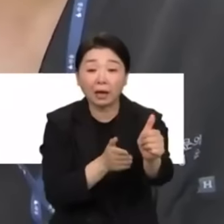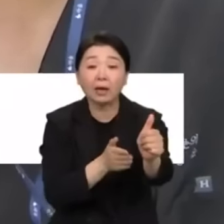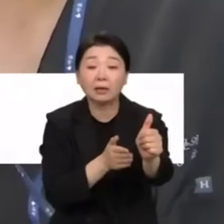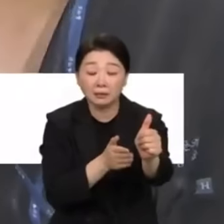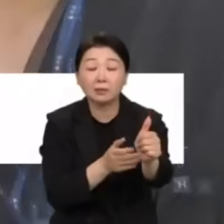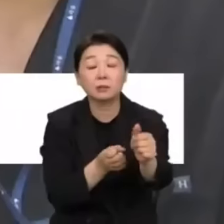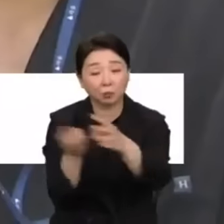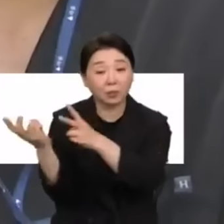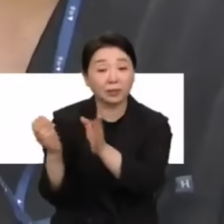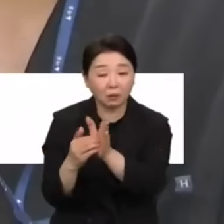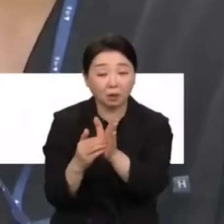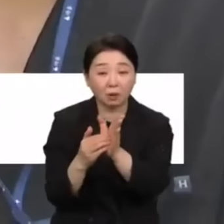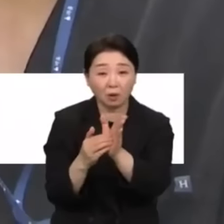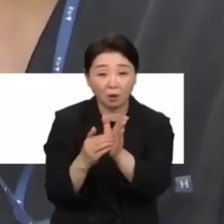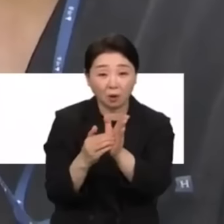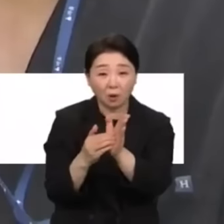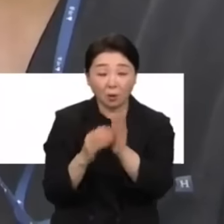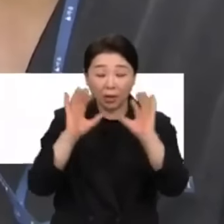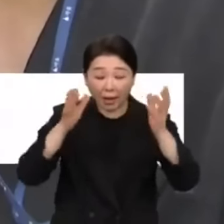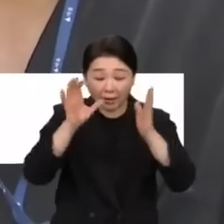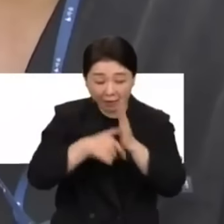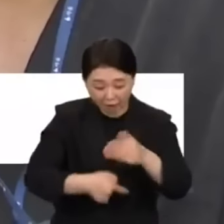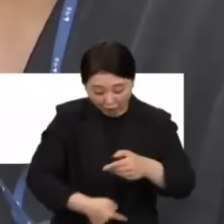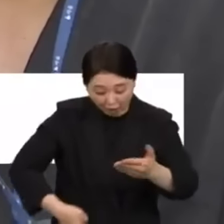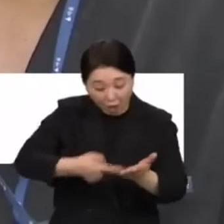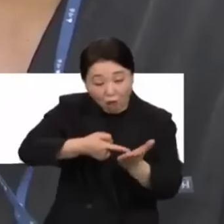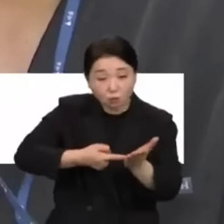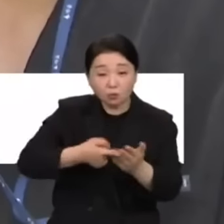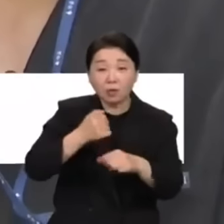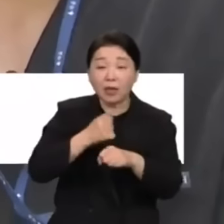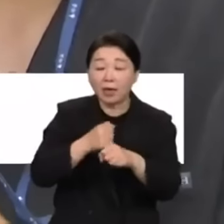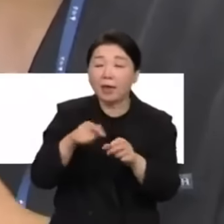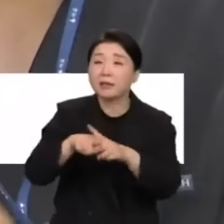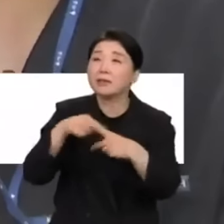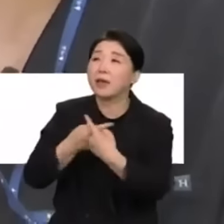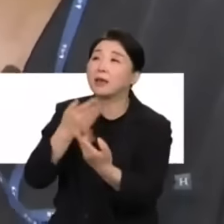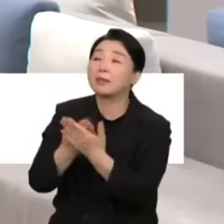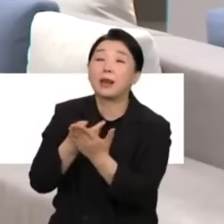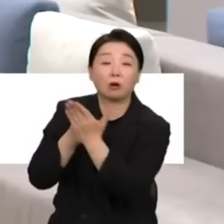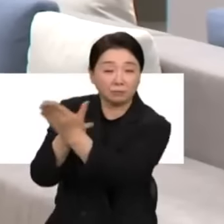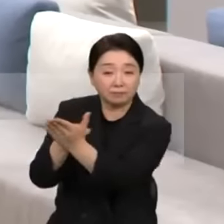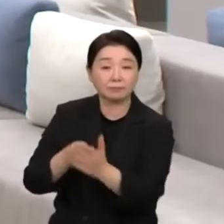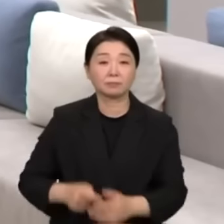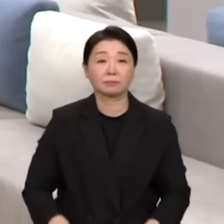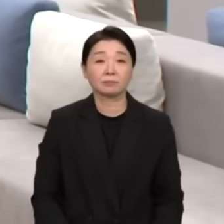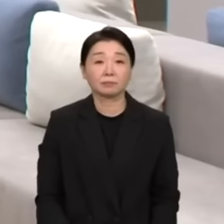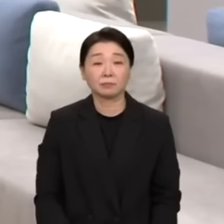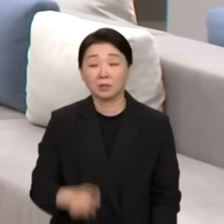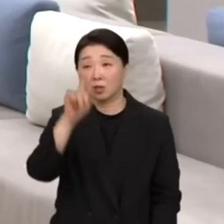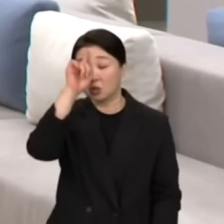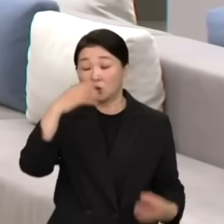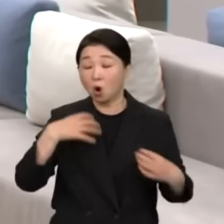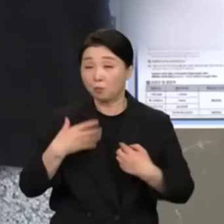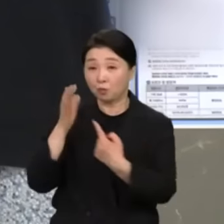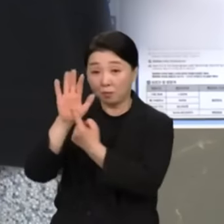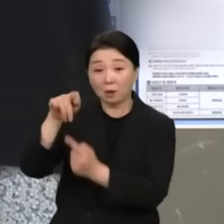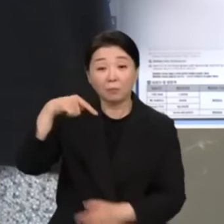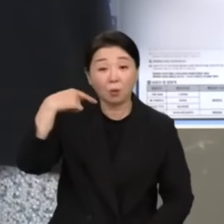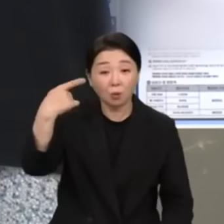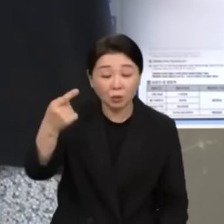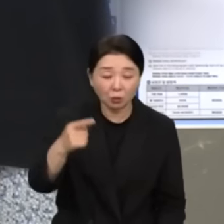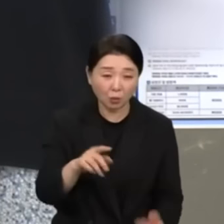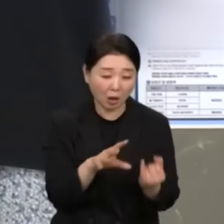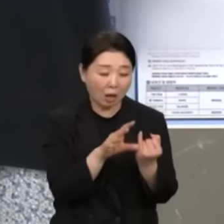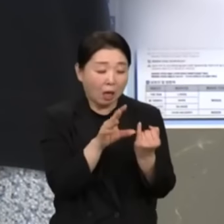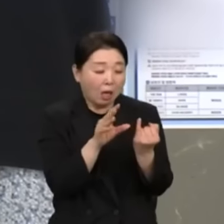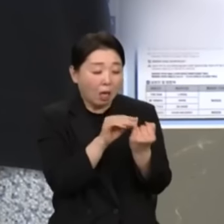공문을 보냈습니다. 제왕절개 부분에 대해서는 조금 여지를 두는 게 좋겠다는 의견을 제안을 했습니다. 하지만 정부 발표 이후